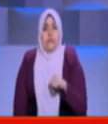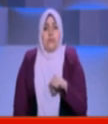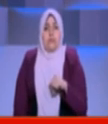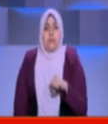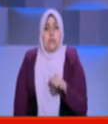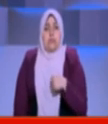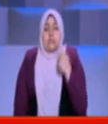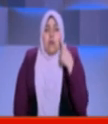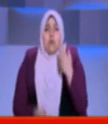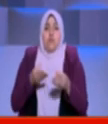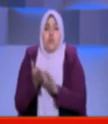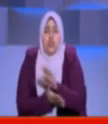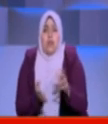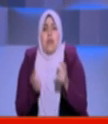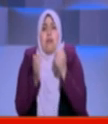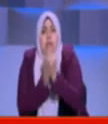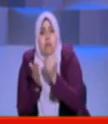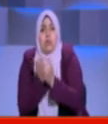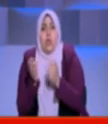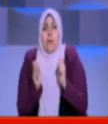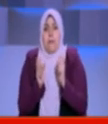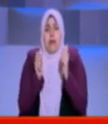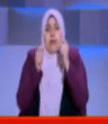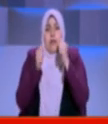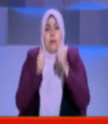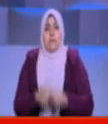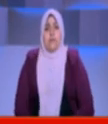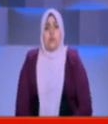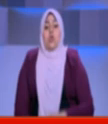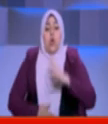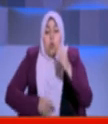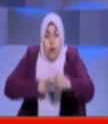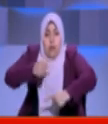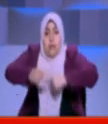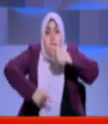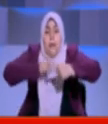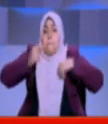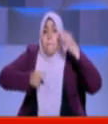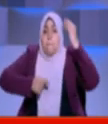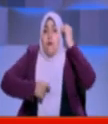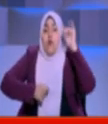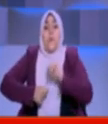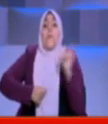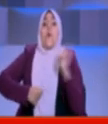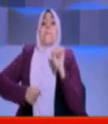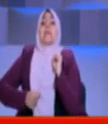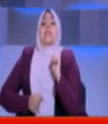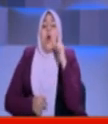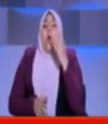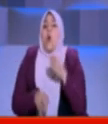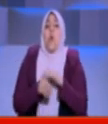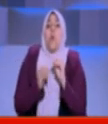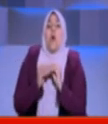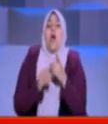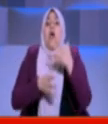التداعيات المالية والاقتصادية لهذا الوضع. كل هذا يجري ومفهوم مهم لبلدنا، ألا وهو الحفاظ على